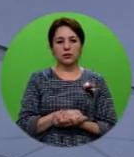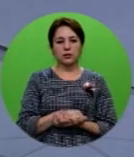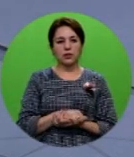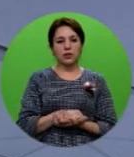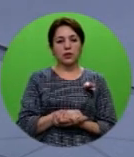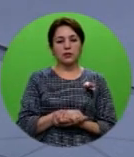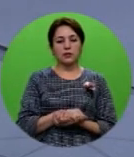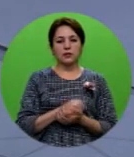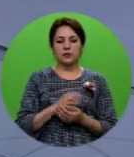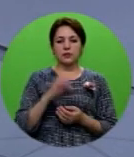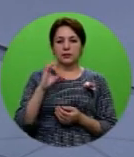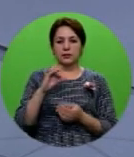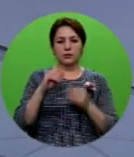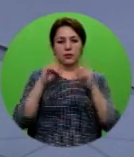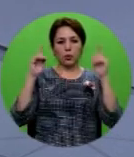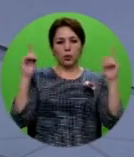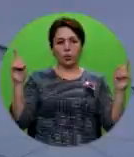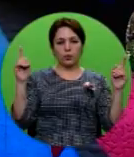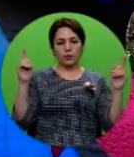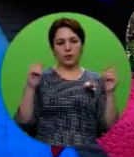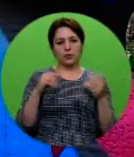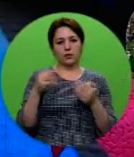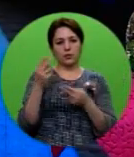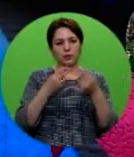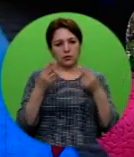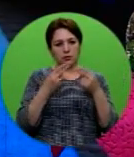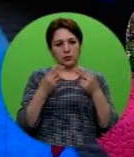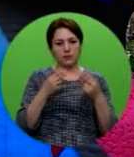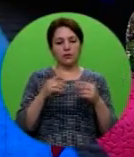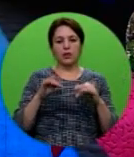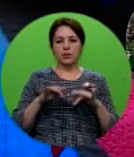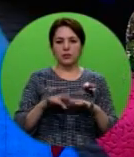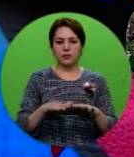с крупных элементов и